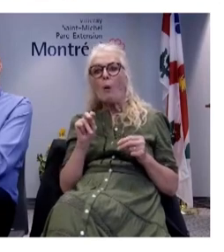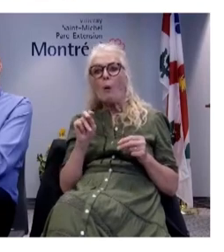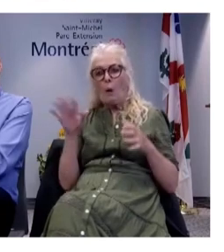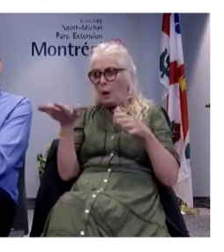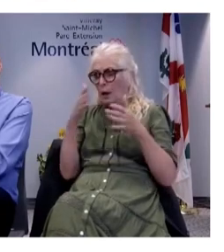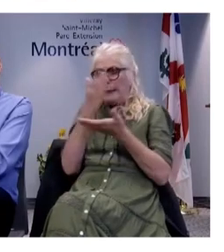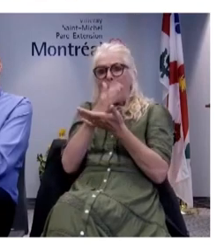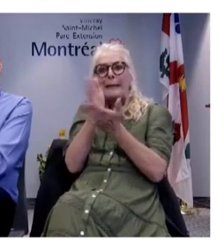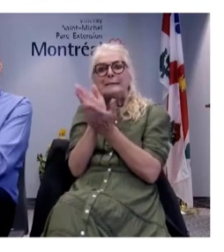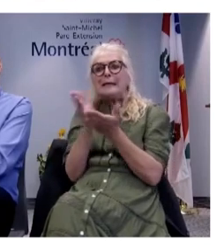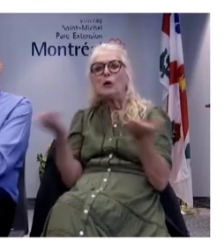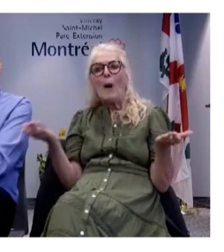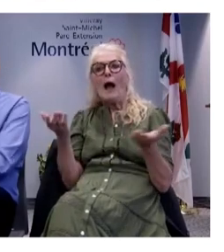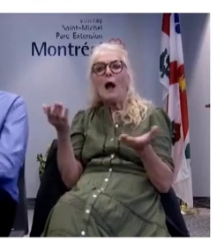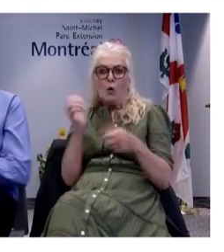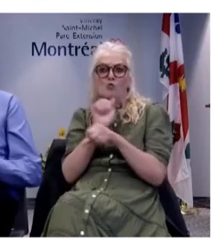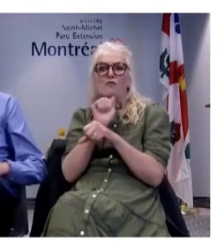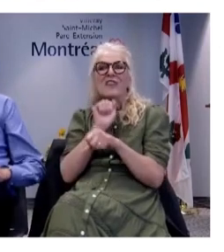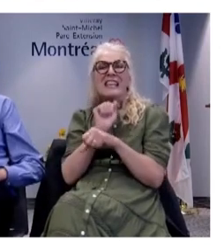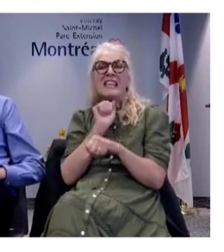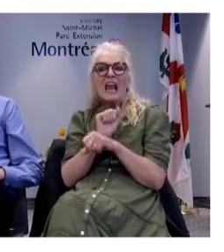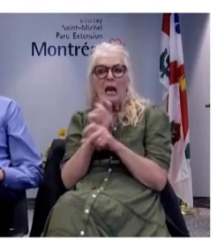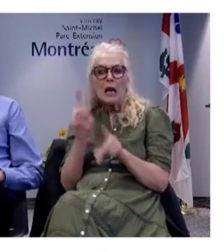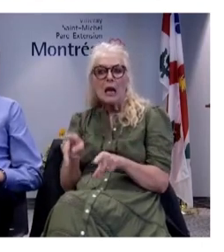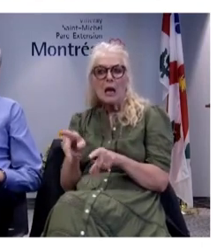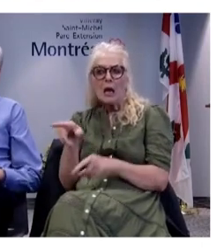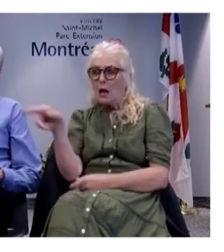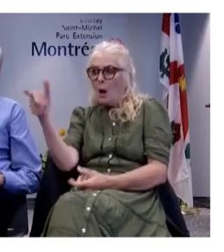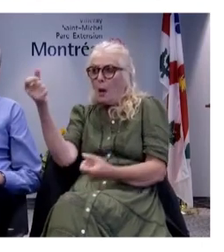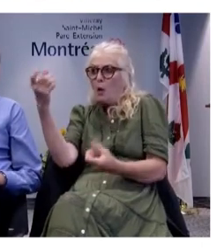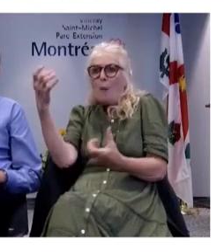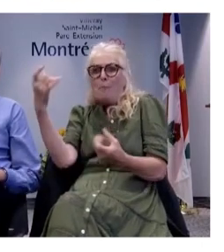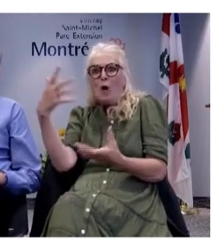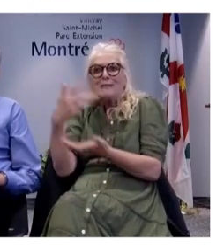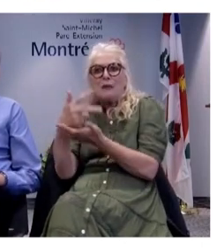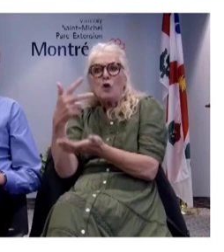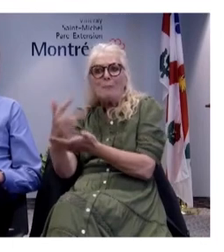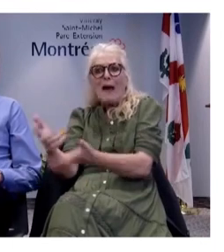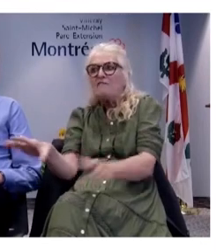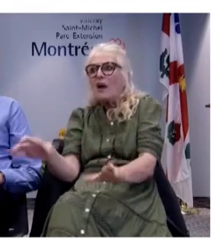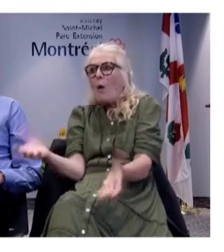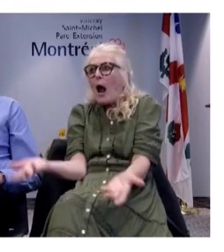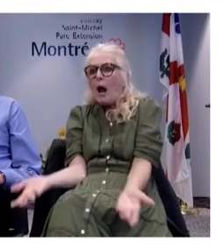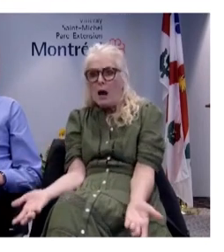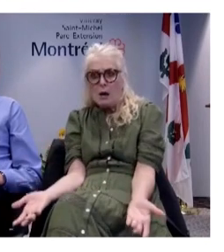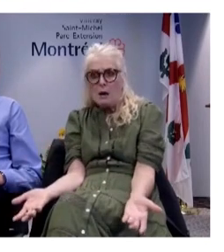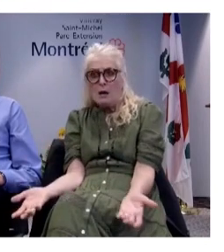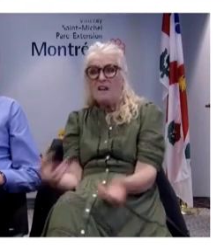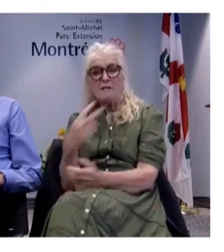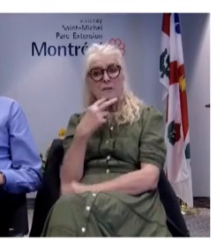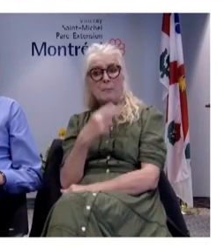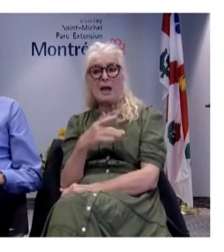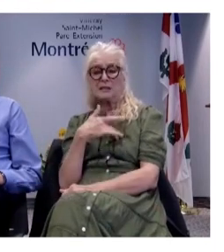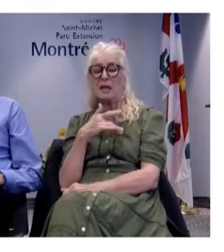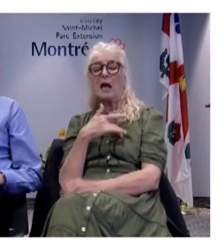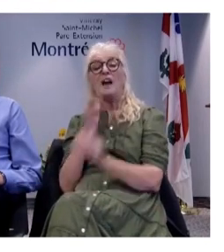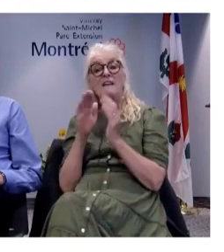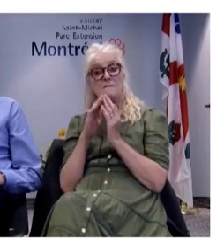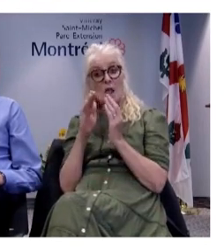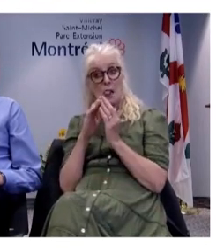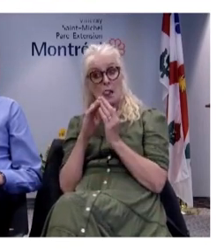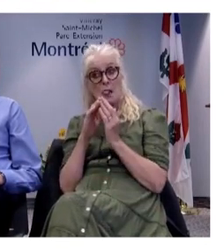la majorité des personnes n'ont pas de stationnement qu'est-ce qu'on fait vraiment je pense que la ville a une responsabilité